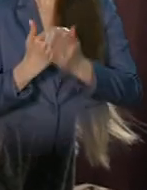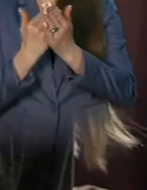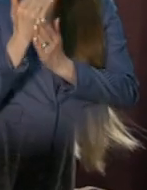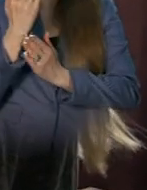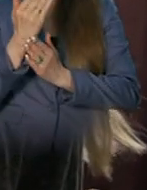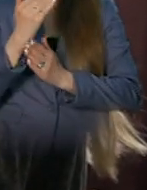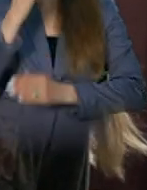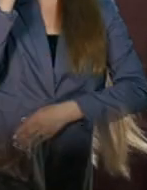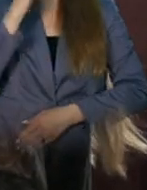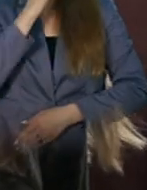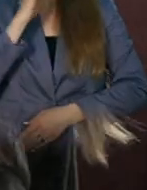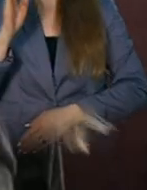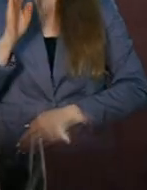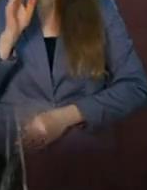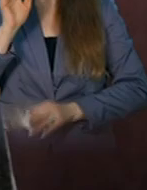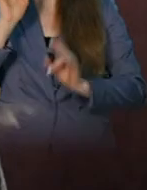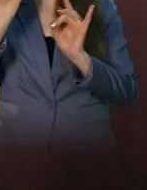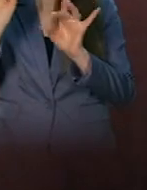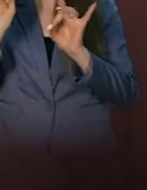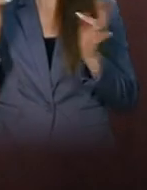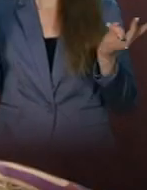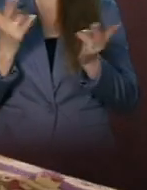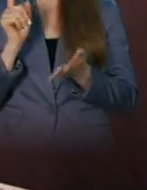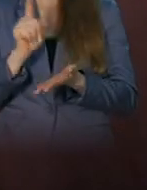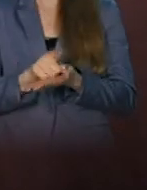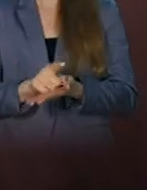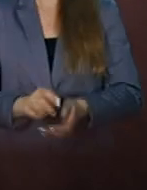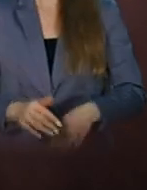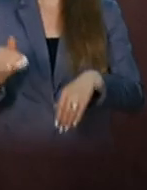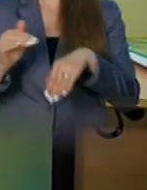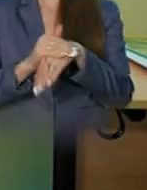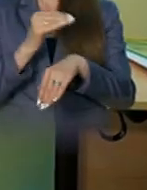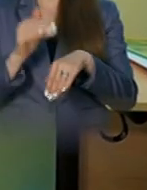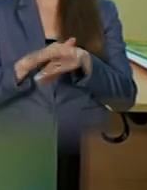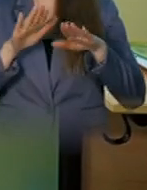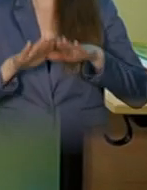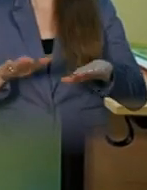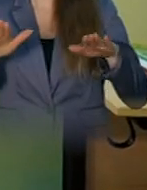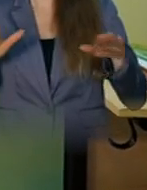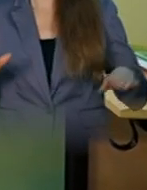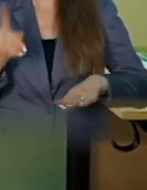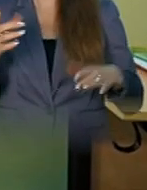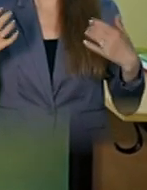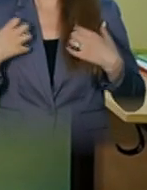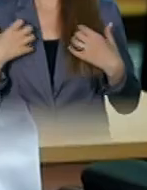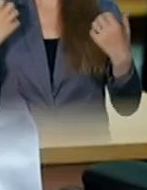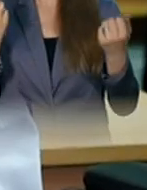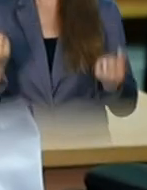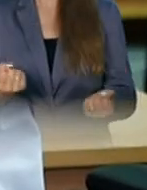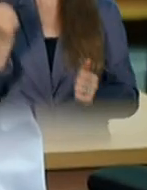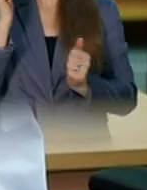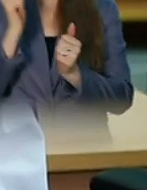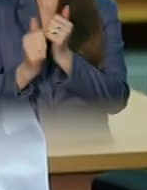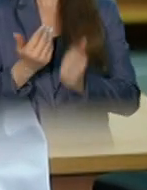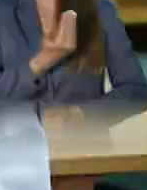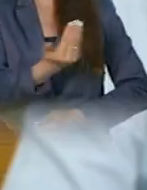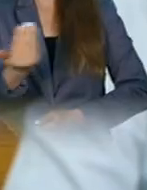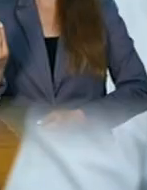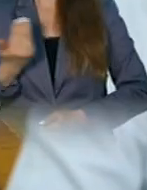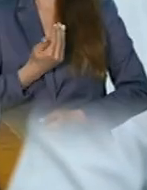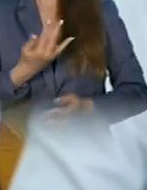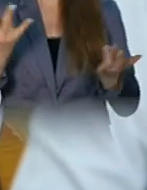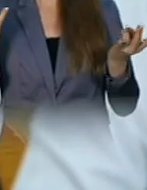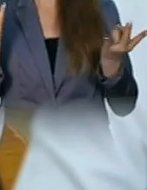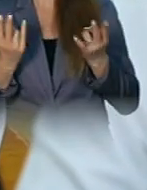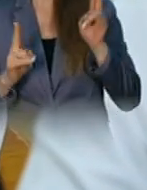жөтел немесе қызу болса, ата-анаңызға міндетті түрде айтыңыз. Жарайсыңдар, балалар. Деніміз сау болу үшін,